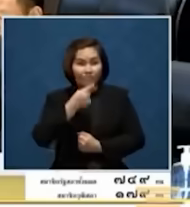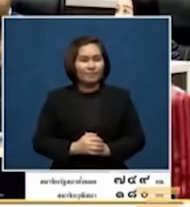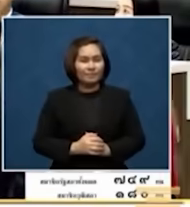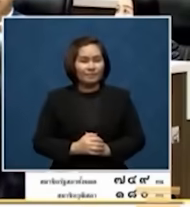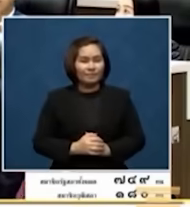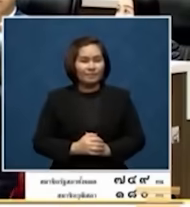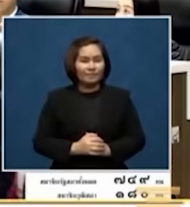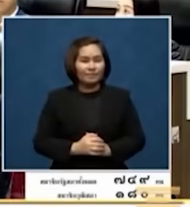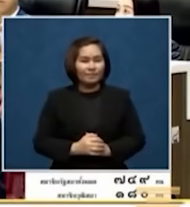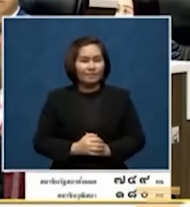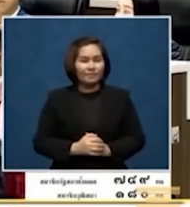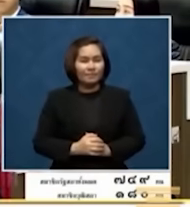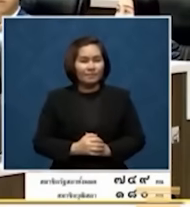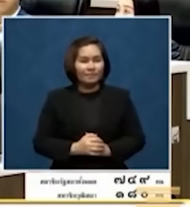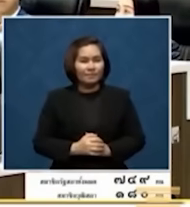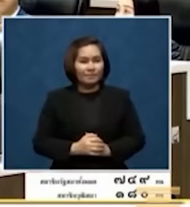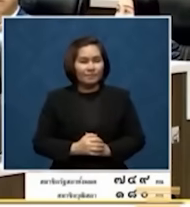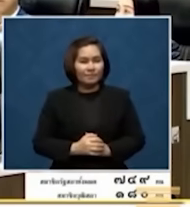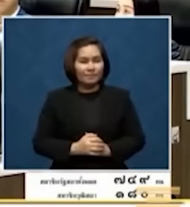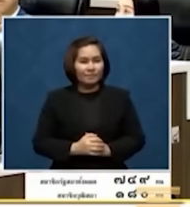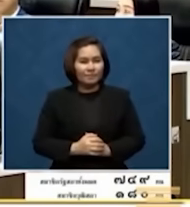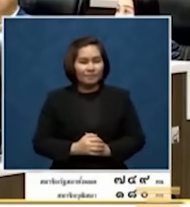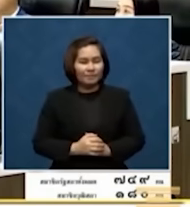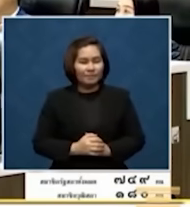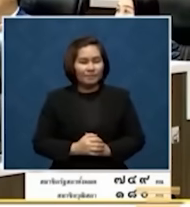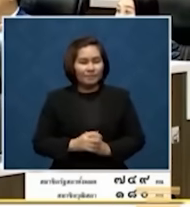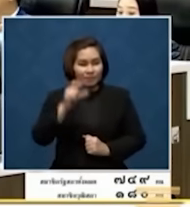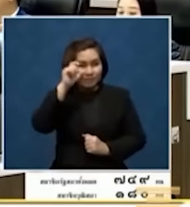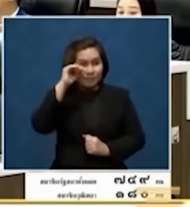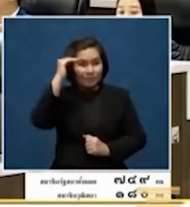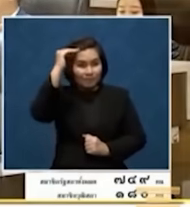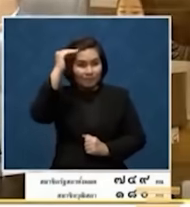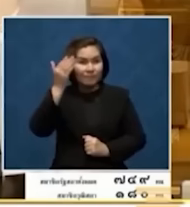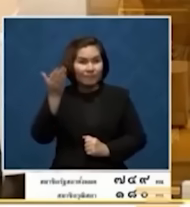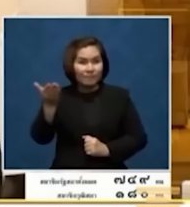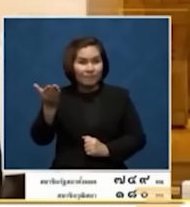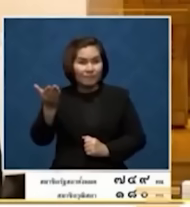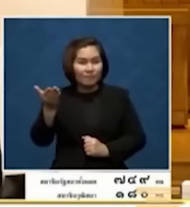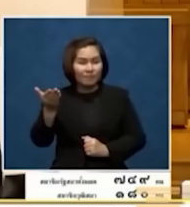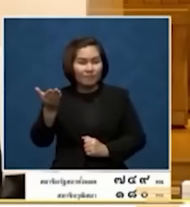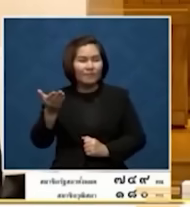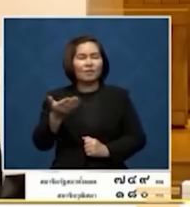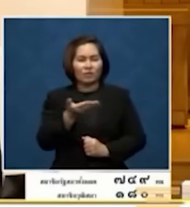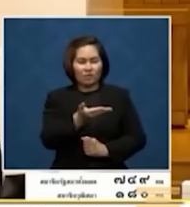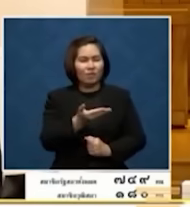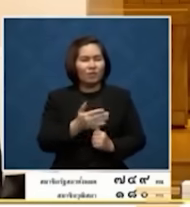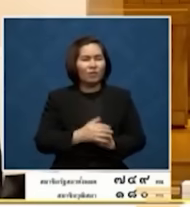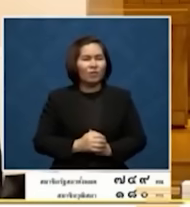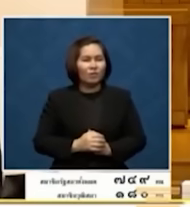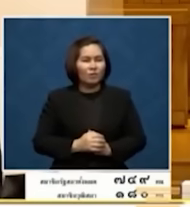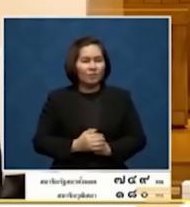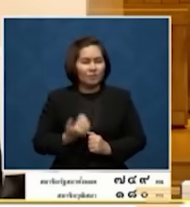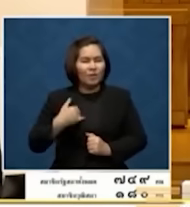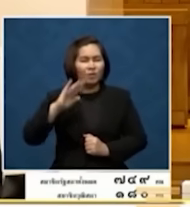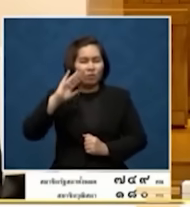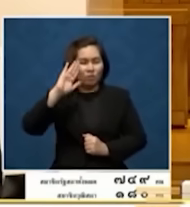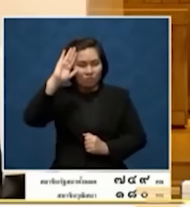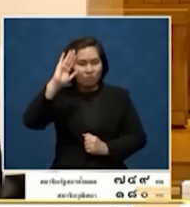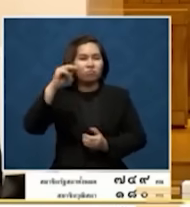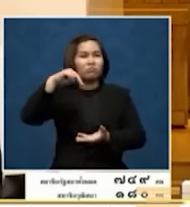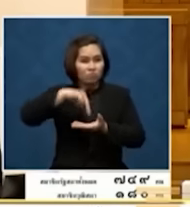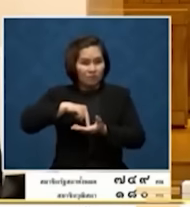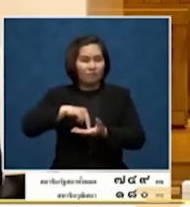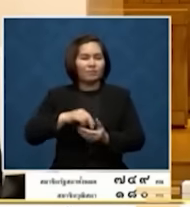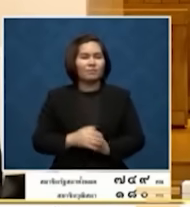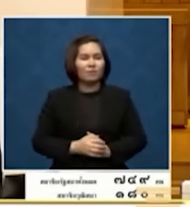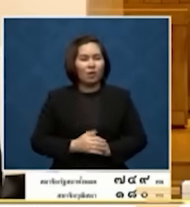ท้วงว่านี่เป็นการดำเนินการตามระเบียบวาระการประชุมในการเลือกผู้ที่จะไปเป็นนายกนะเราไ